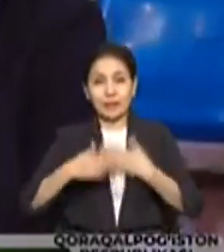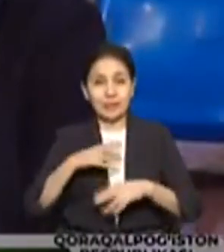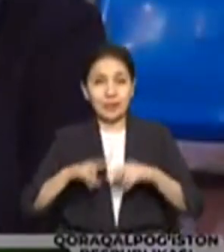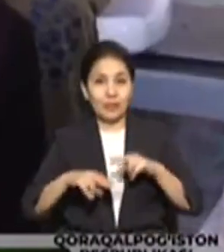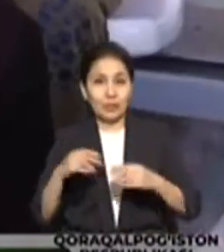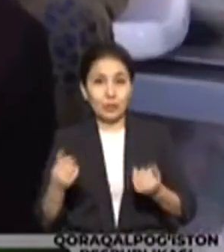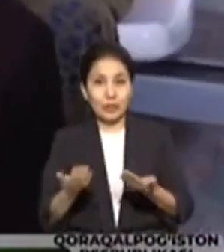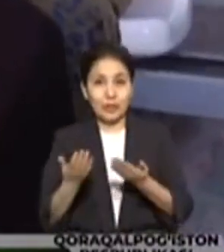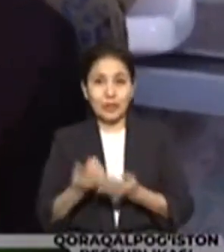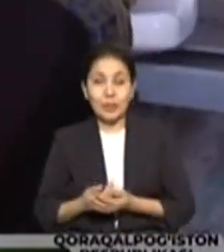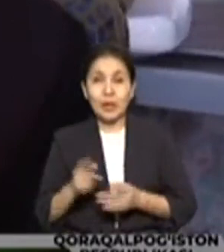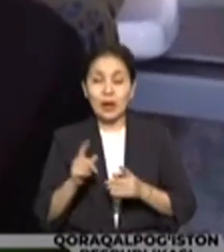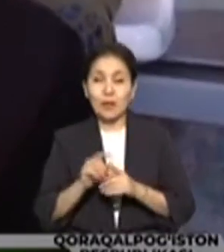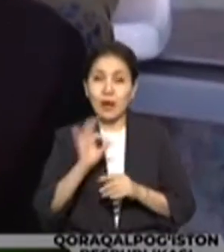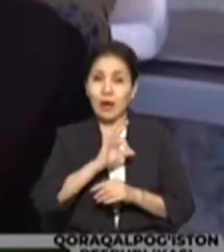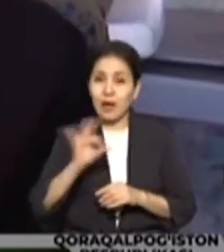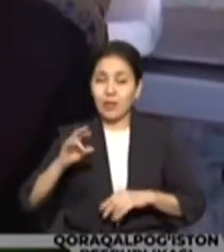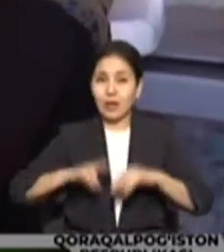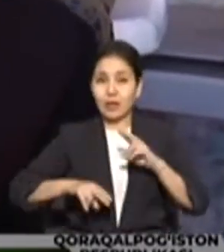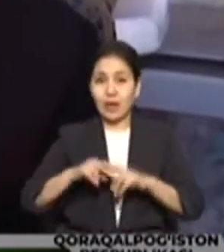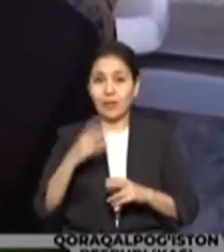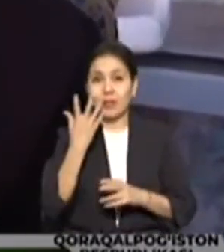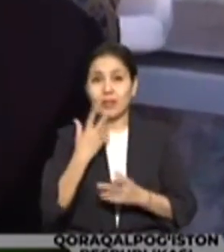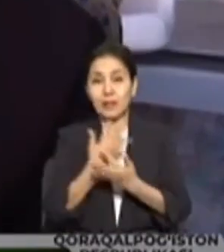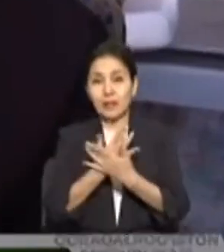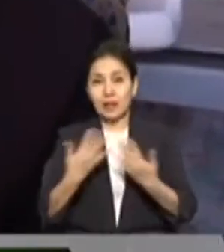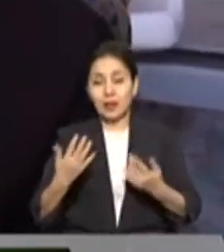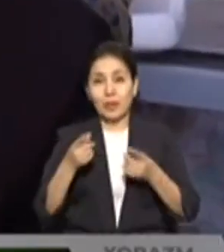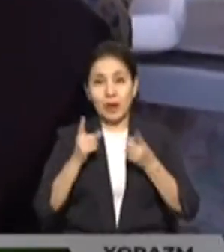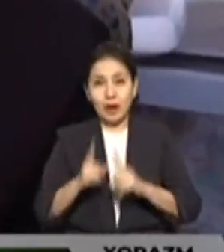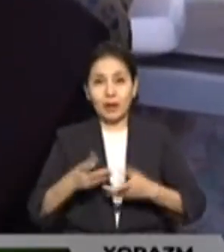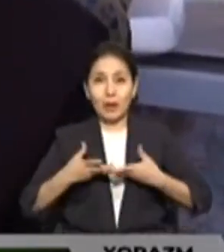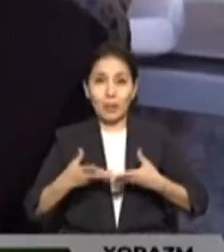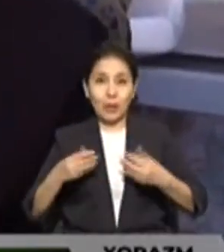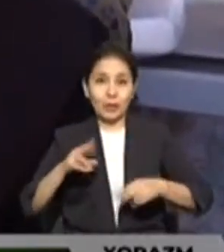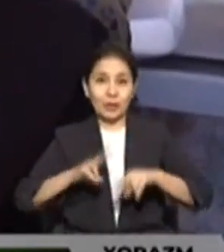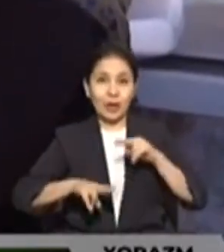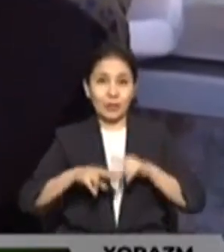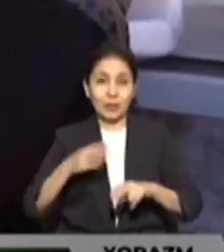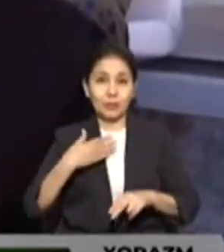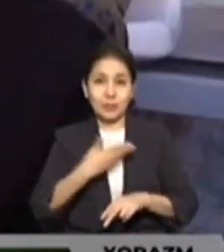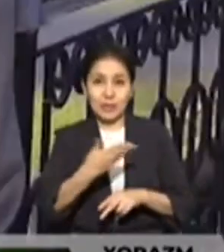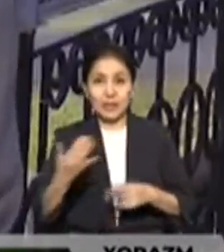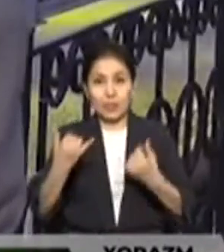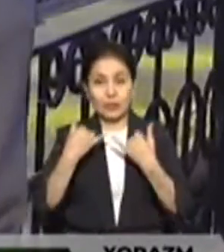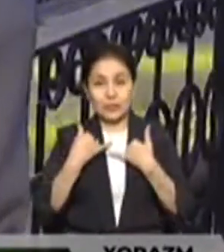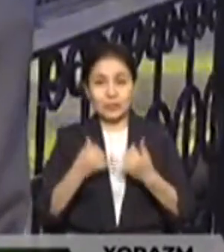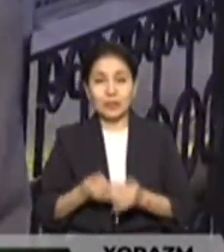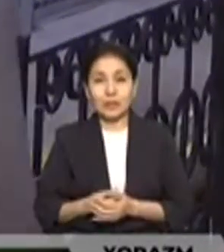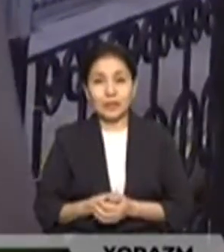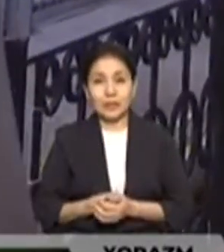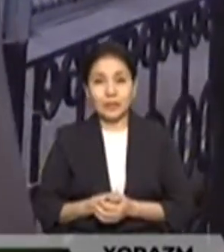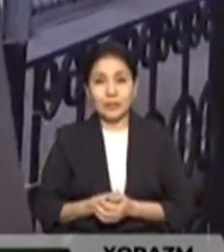qila oldi. A'lo kayfiyat rang-barang, haqiqiy bayramona bahoriy kayfiyat bizga baxsh etdi. To'ylab